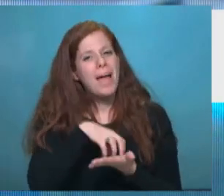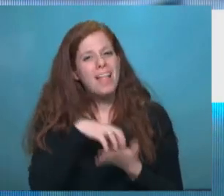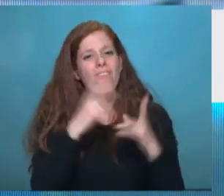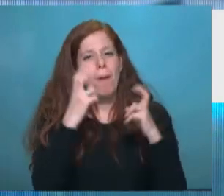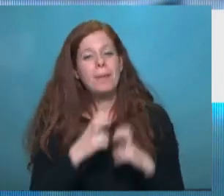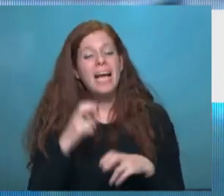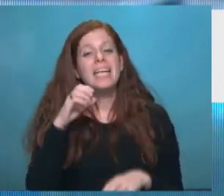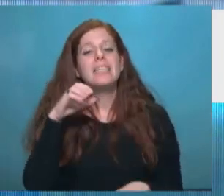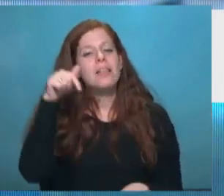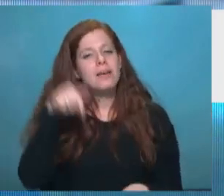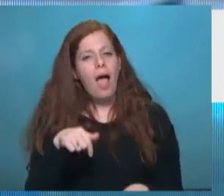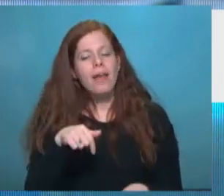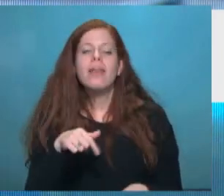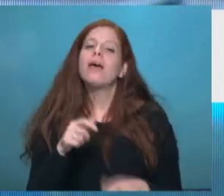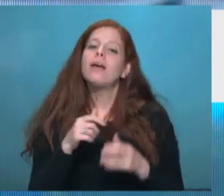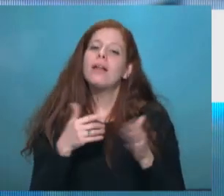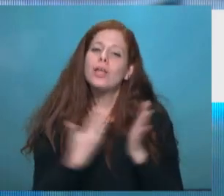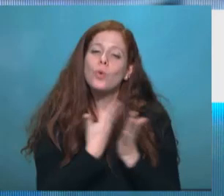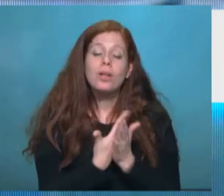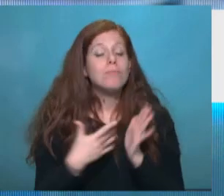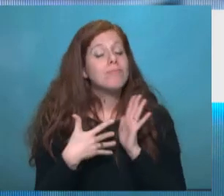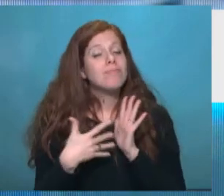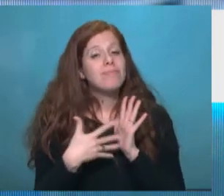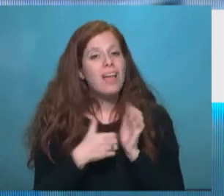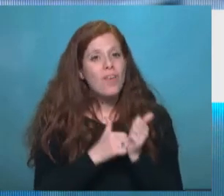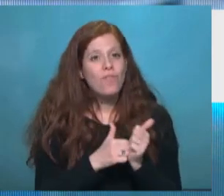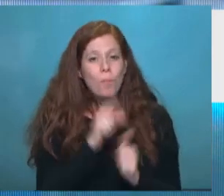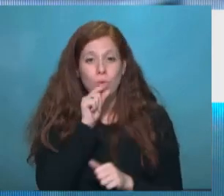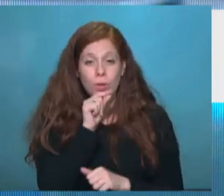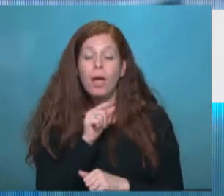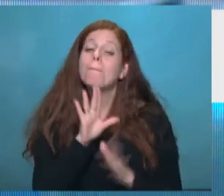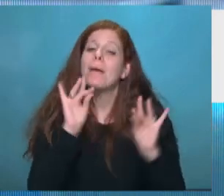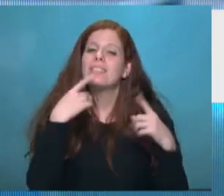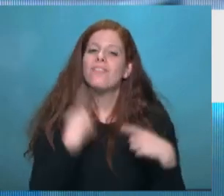כאן. להתכונים יקבו אחר כאן חדשות בטוויטר. בעשר וחצי תהיה כאן רומי